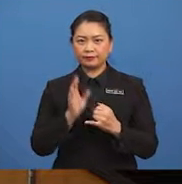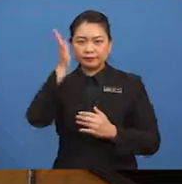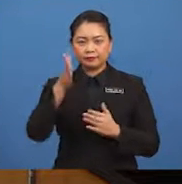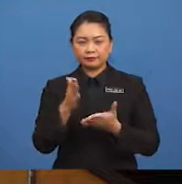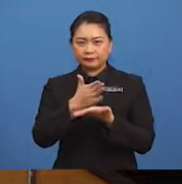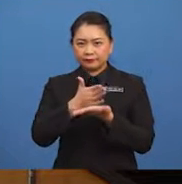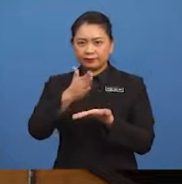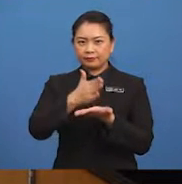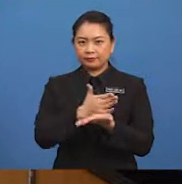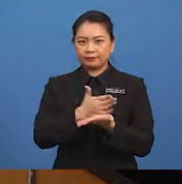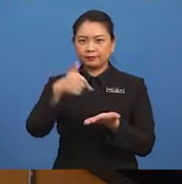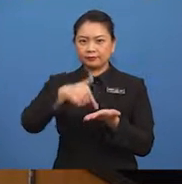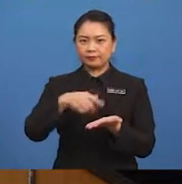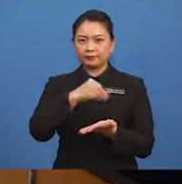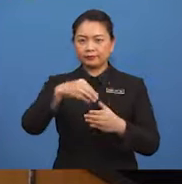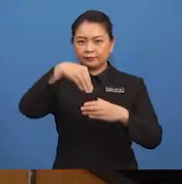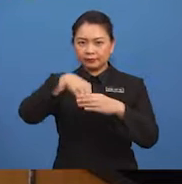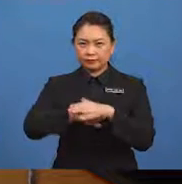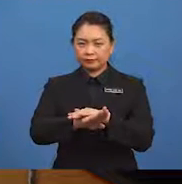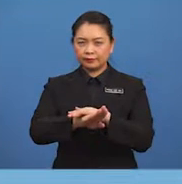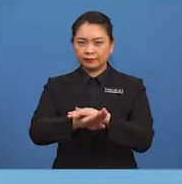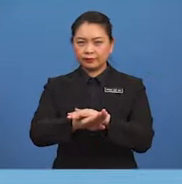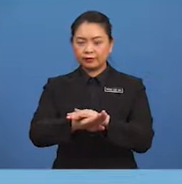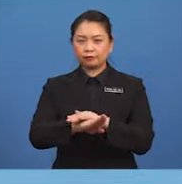membahagi dan memasuki fasa M.